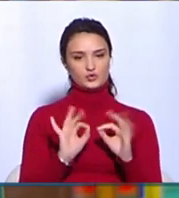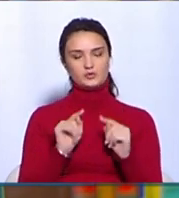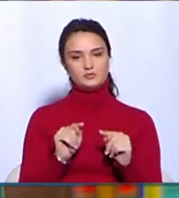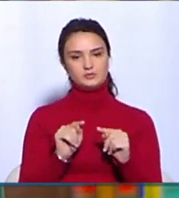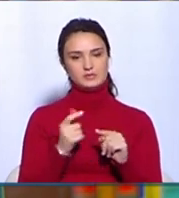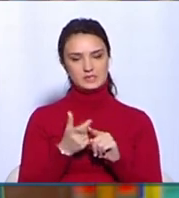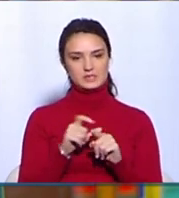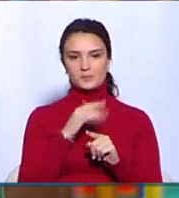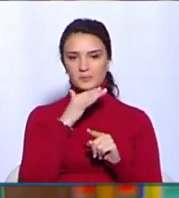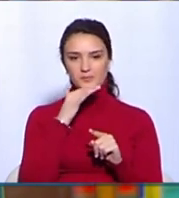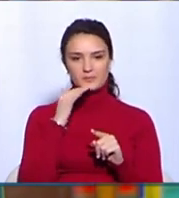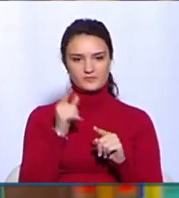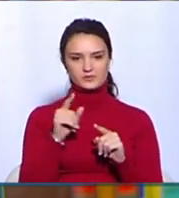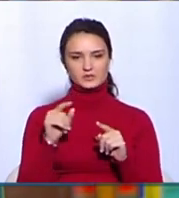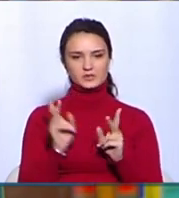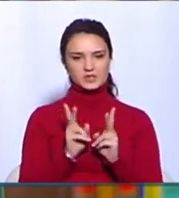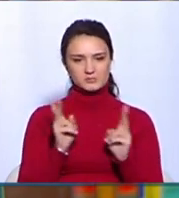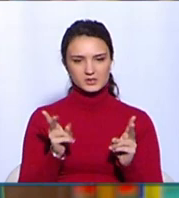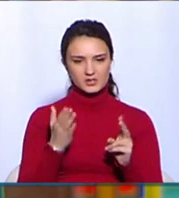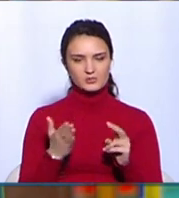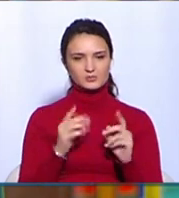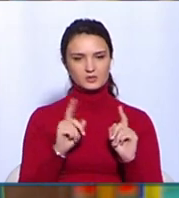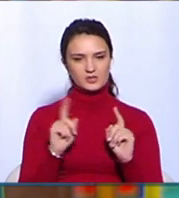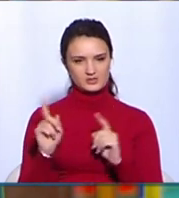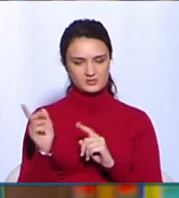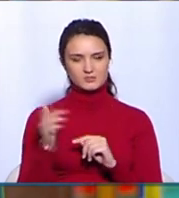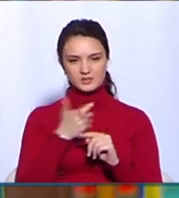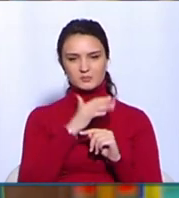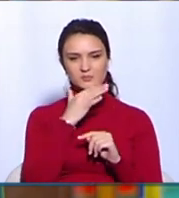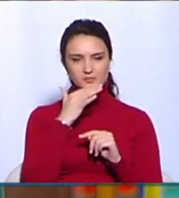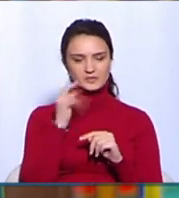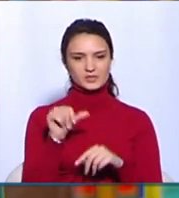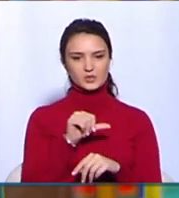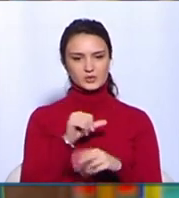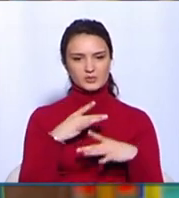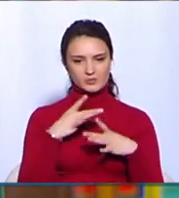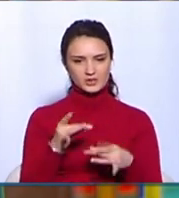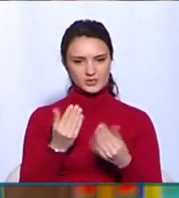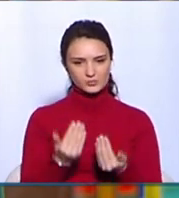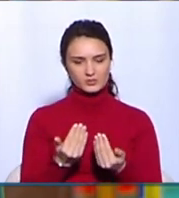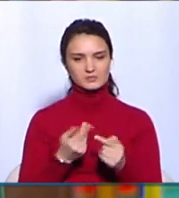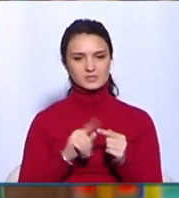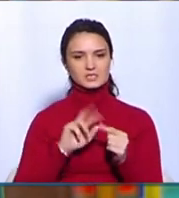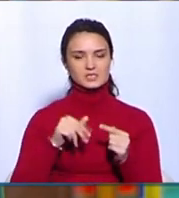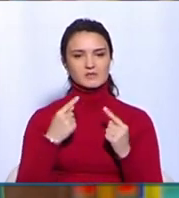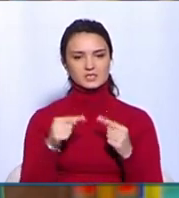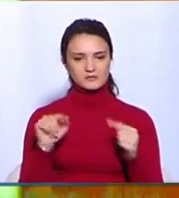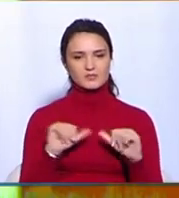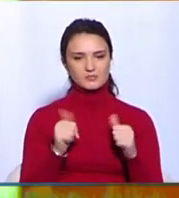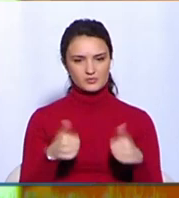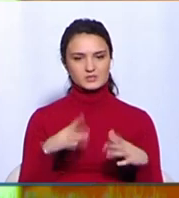კავშირში ძალიან ბევრი კრიმინალური აქტები, ძალიან ბევრი ნარკოდამოკიდებულებისა და სხვადასხვა